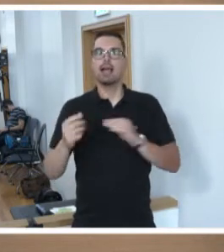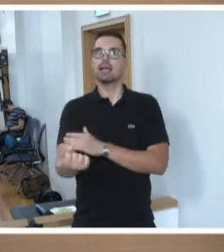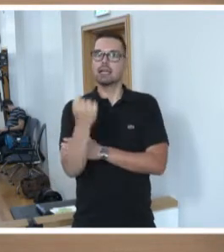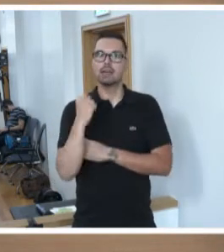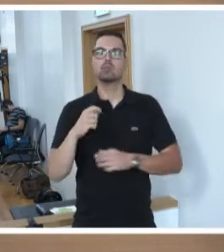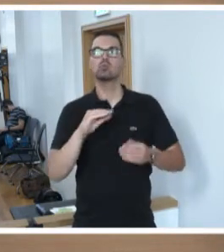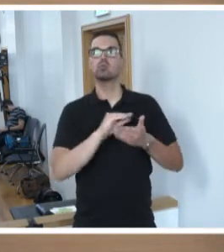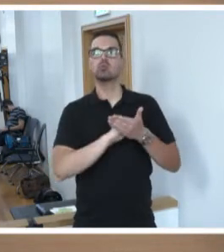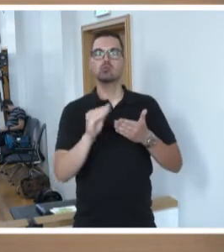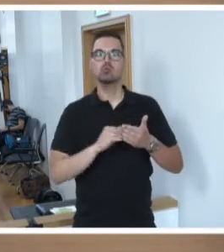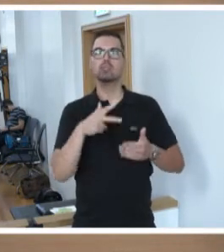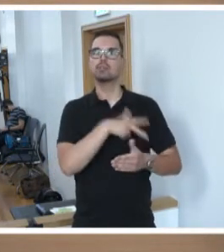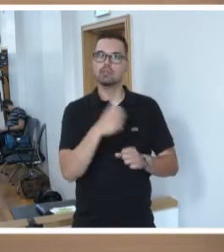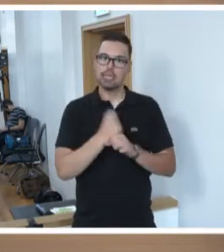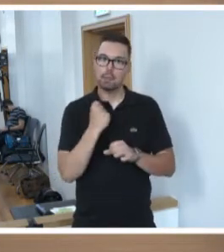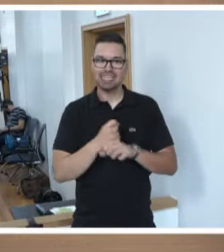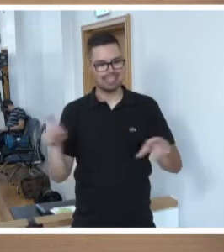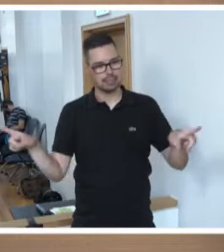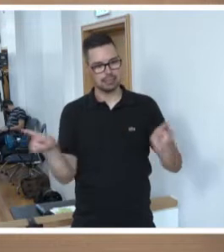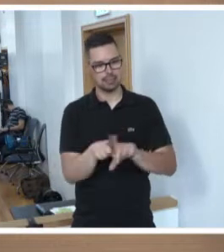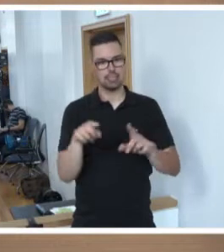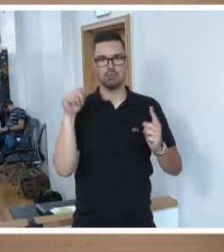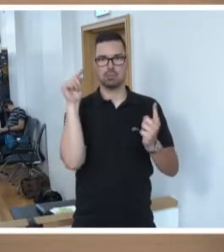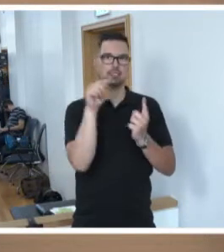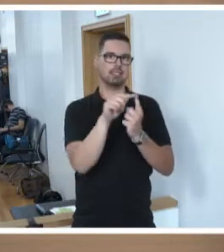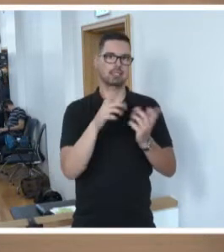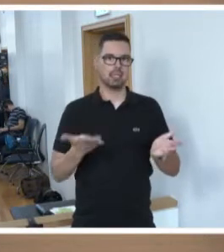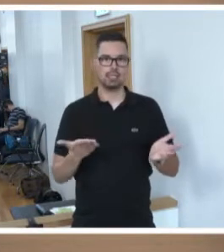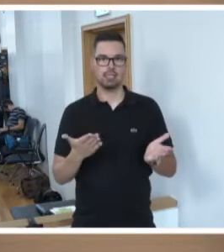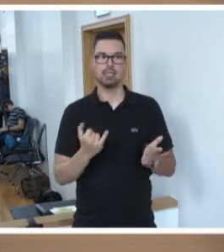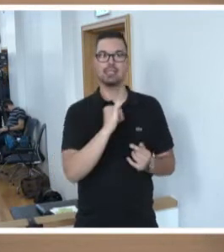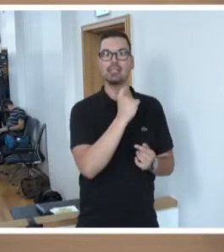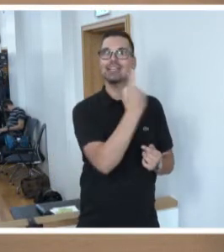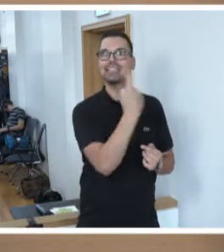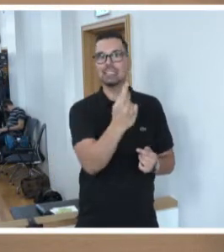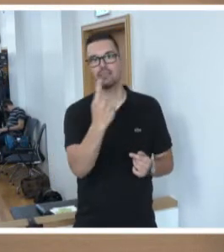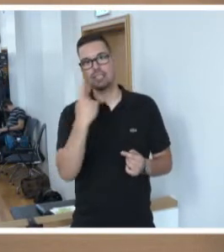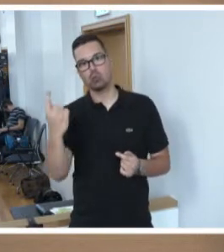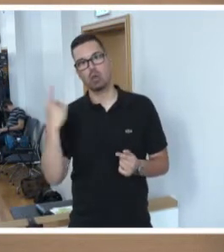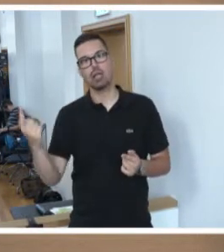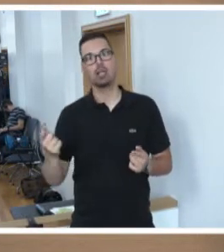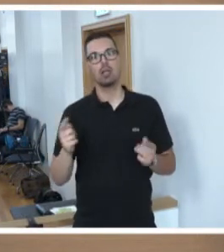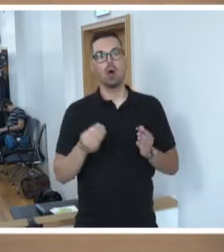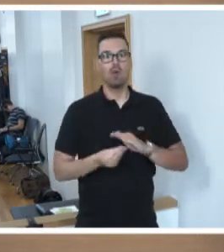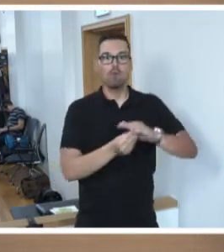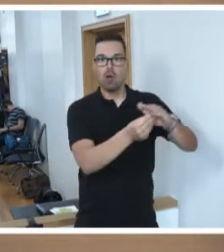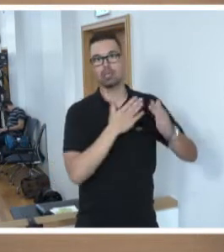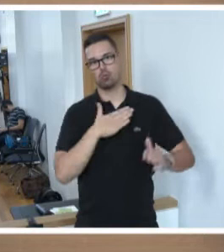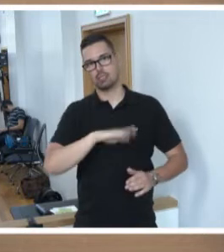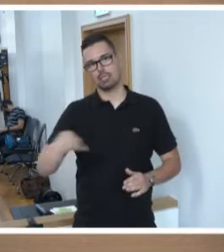Schulsozialarbeiterinnen haben alle das gleiche Ziel: die bestmögliche individuelle Förderung unserer Kinder.